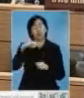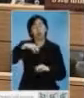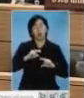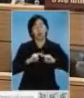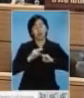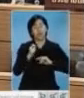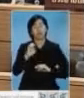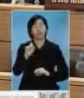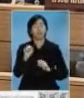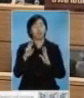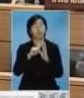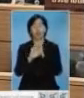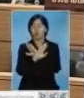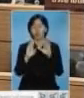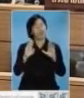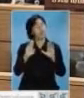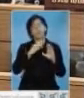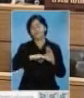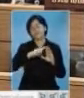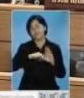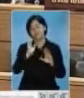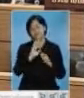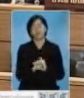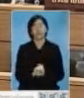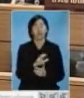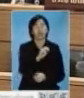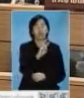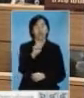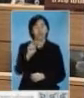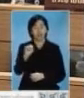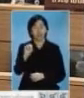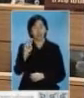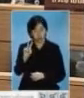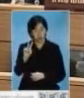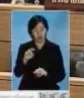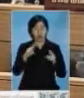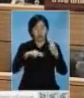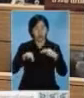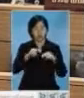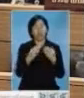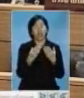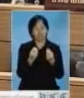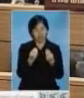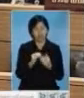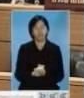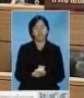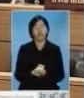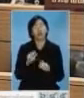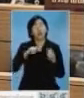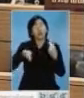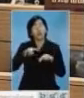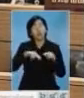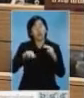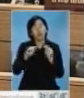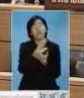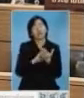สระเหล่านี้ท่านประธานครับมาตรา242ผู้ตรวจการแผ่นดิน อันนี้ก็มีอยู่เหมือนกันนะครับแม้ด้วยอำนาจของท่